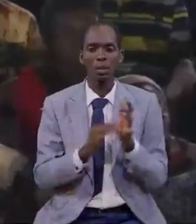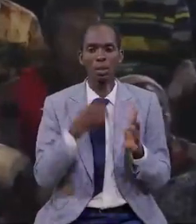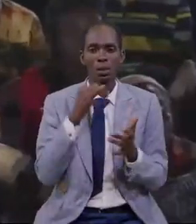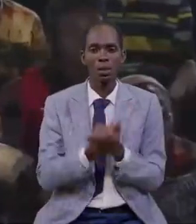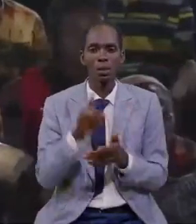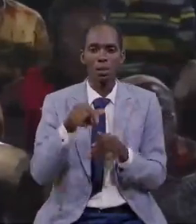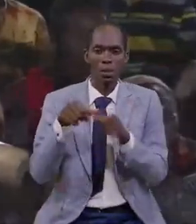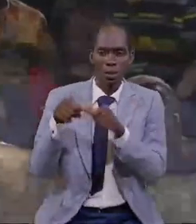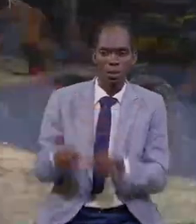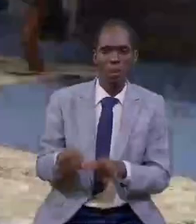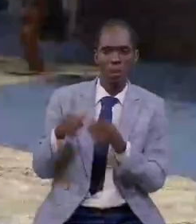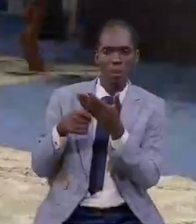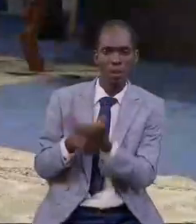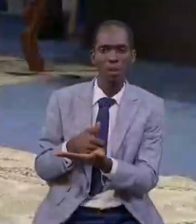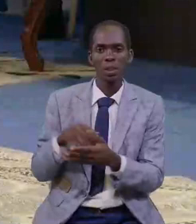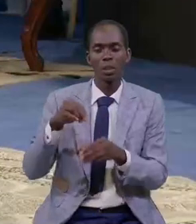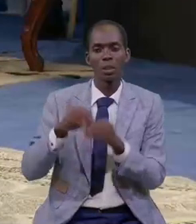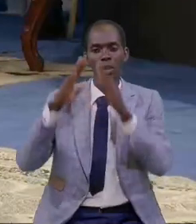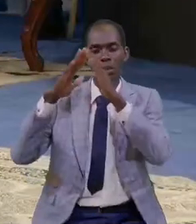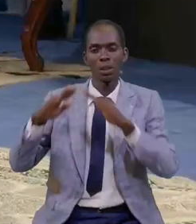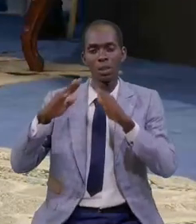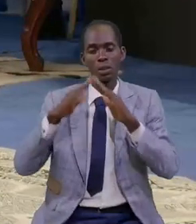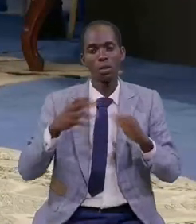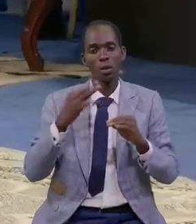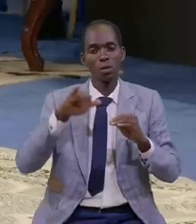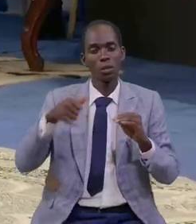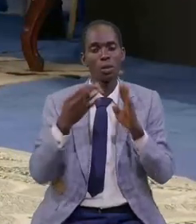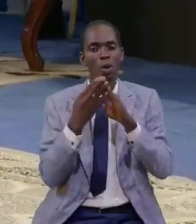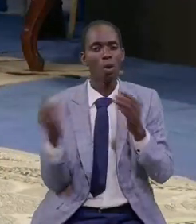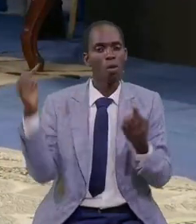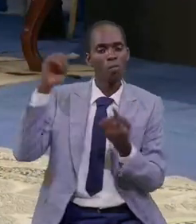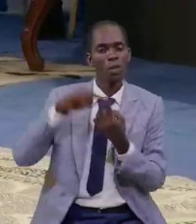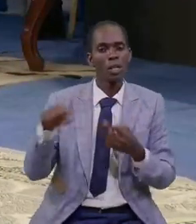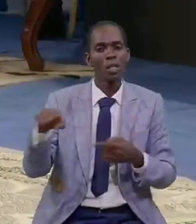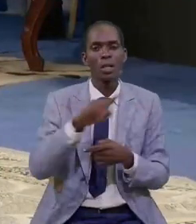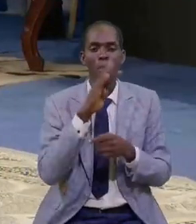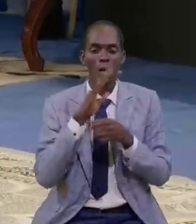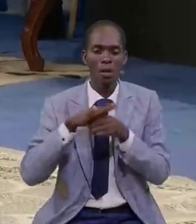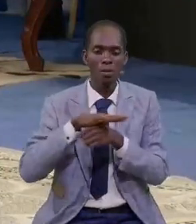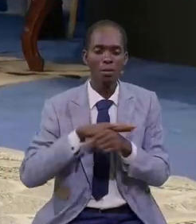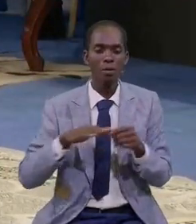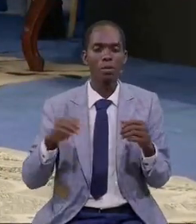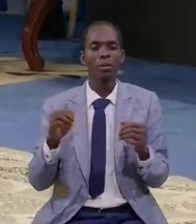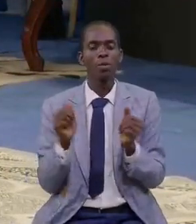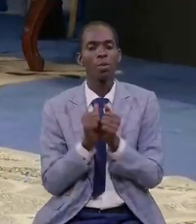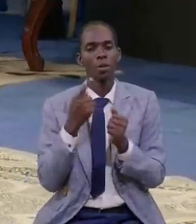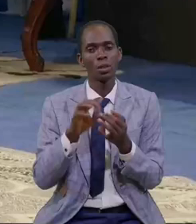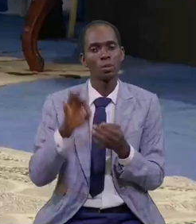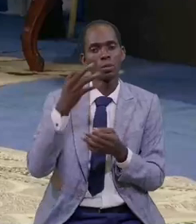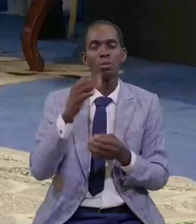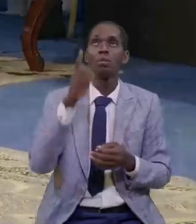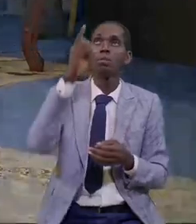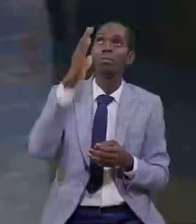soyezenveloppé jusqu'à ce que vous soyez totalement revertu de puissance par l'Esprit de Dieu et dit vous recevrez une